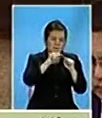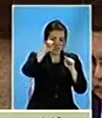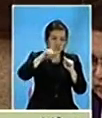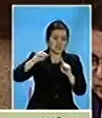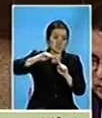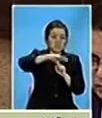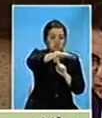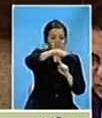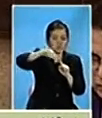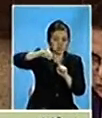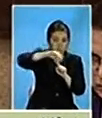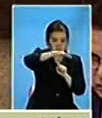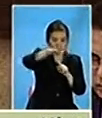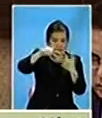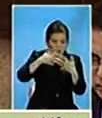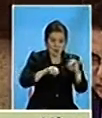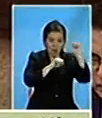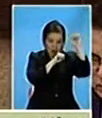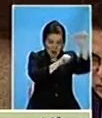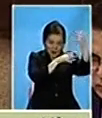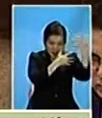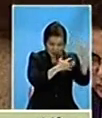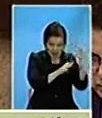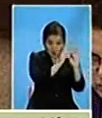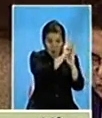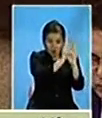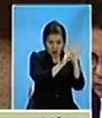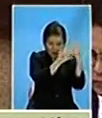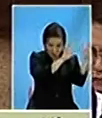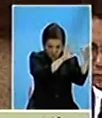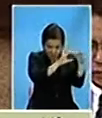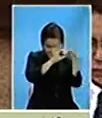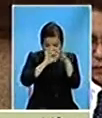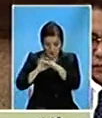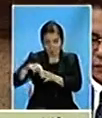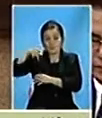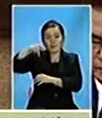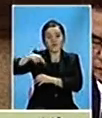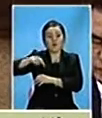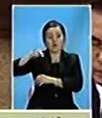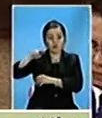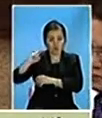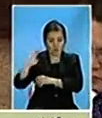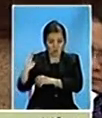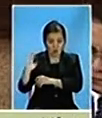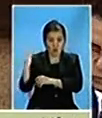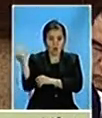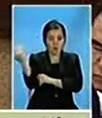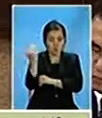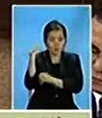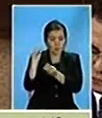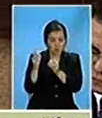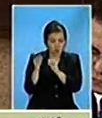ช้หลังจากนั้นก็มีพระบัญญัติการประกอบกิจการวิทยุกระจายเสียงและวิทยุโทรทัศน์ซึ่งจะต้องเป็นกฎหม